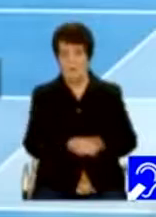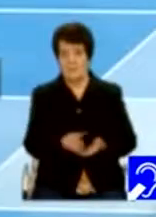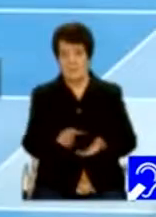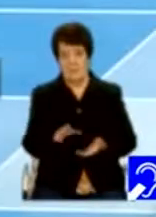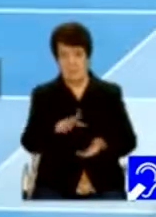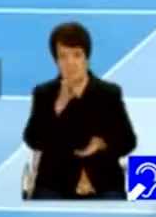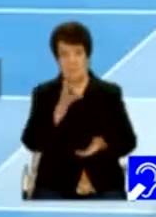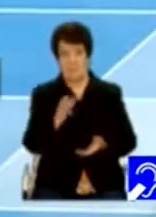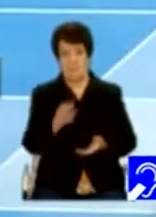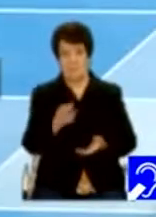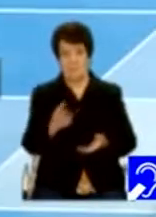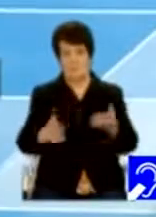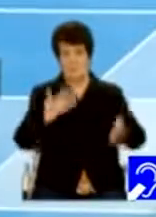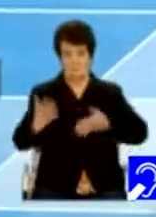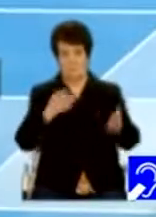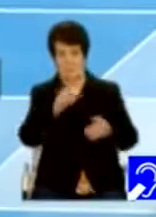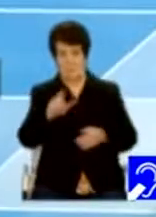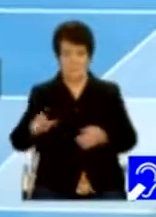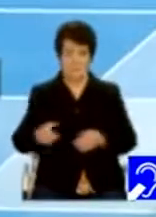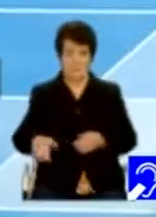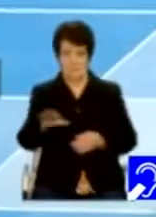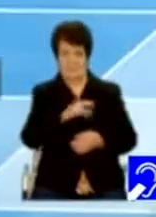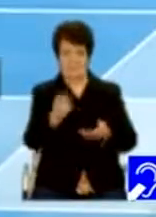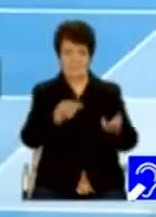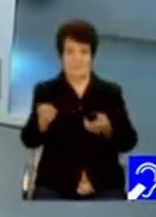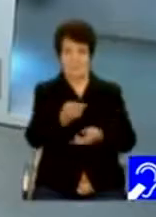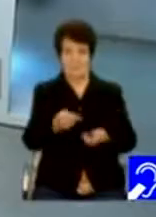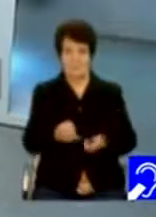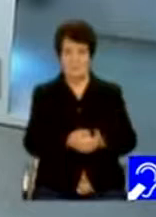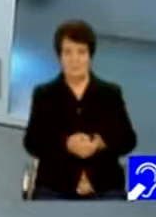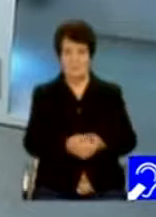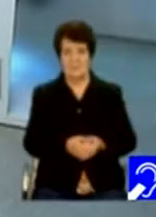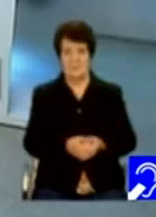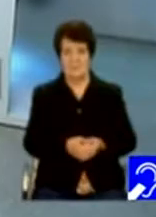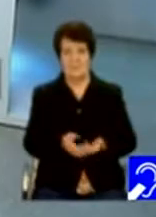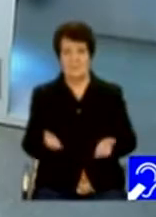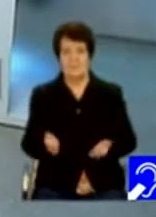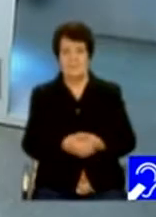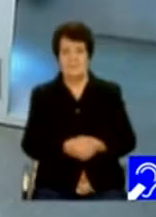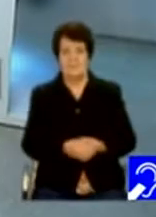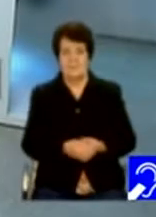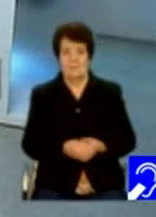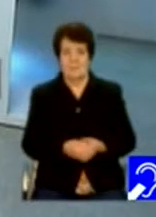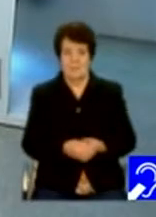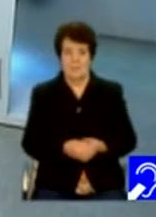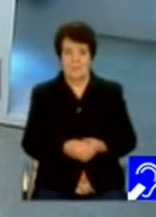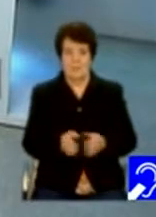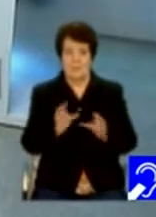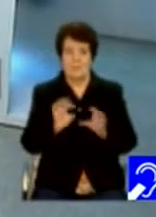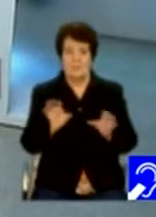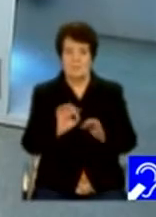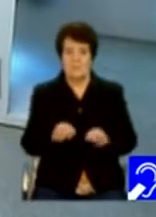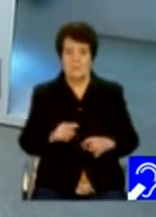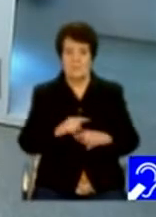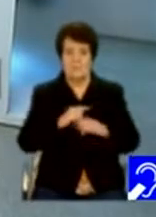dar cu aceste atacuri în serie între dumneavoastră. S-a scurs timpul mai repede. Mesajul de